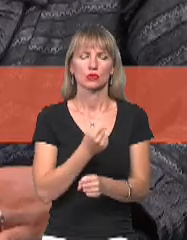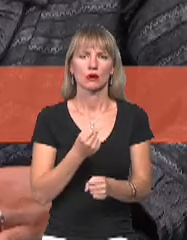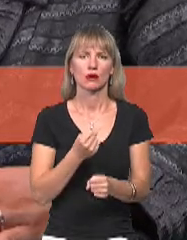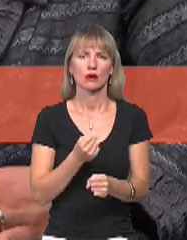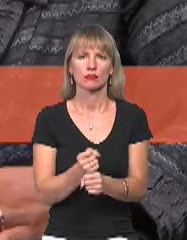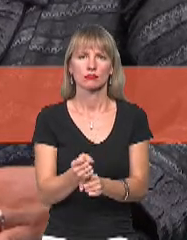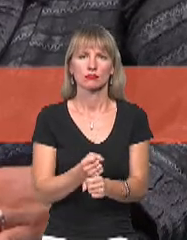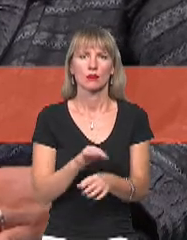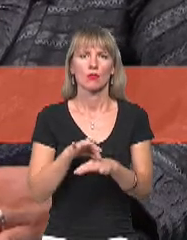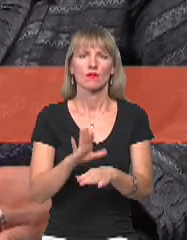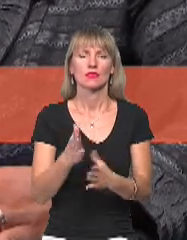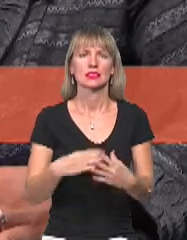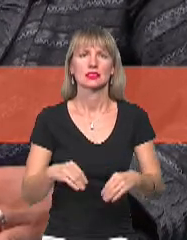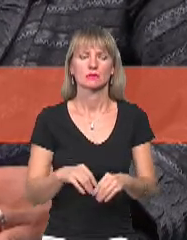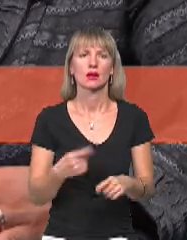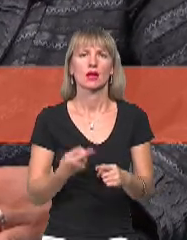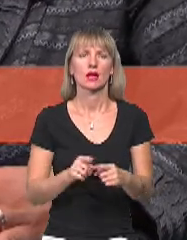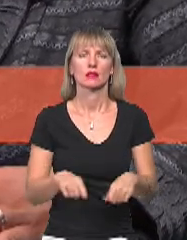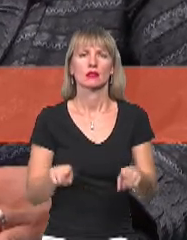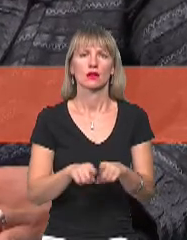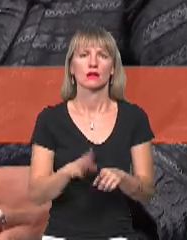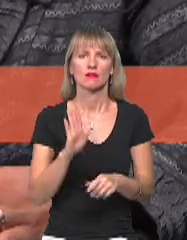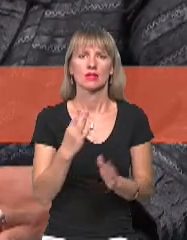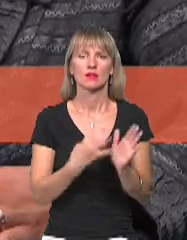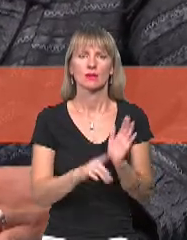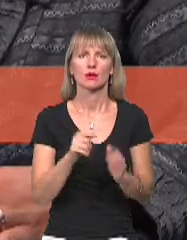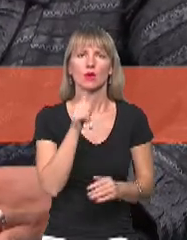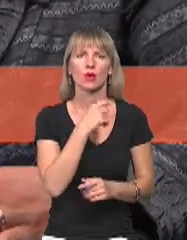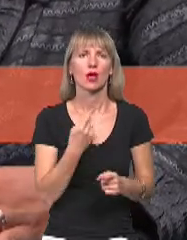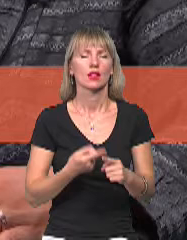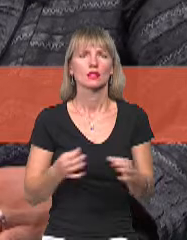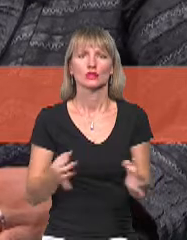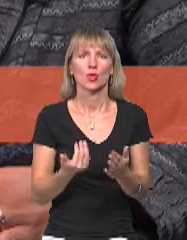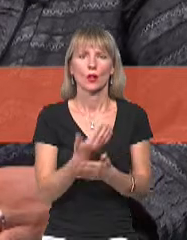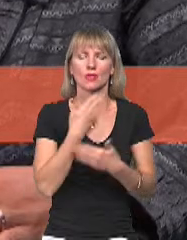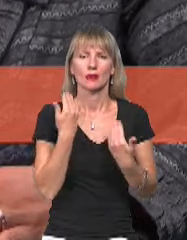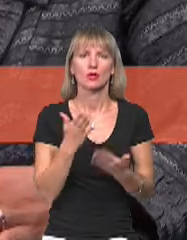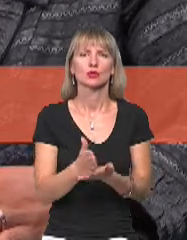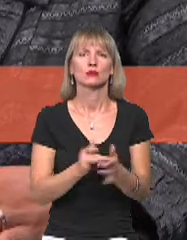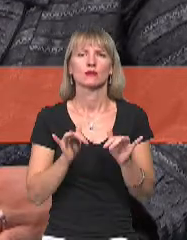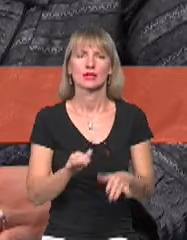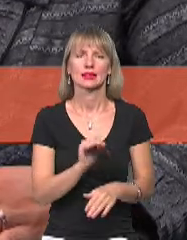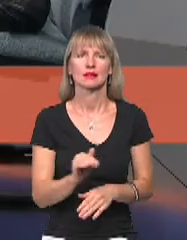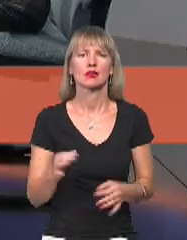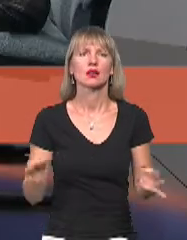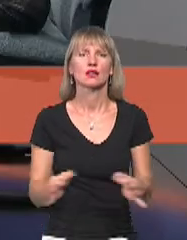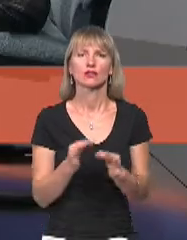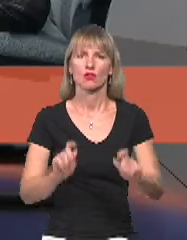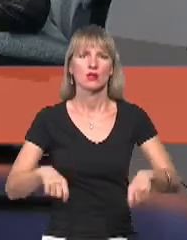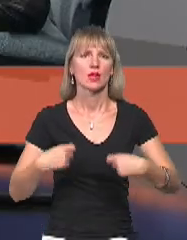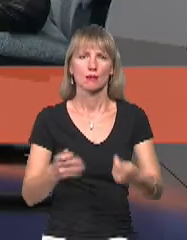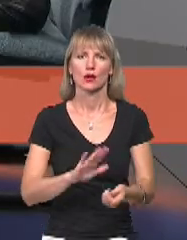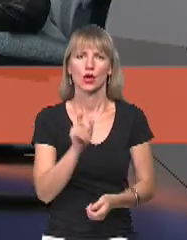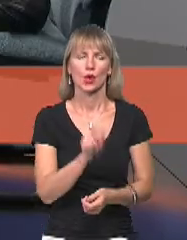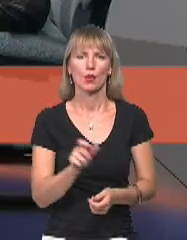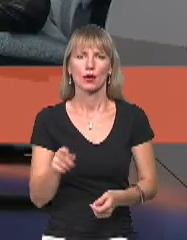сім'ї – це теж прерогатива саме з 91-го року, це нічого нового немає. Ще служби у справах дітей нічого не передали